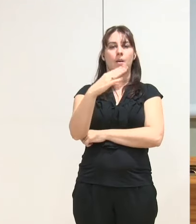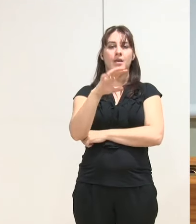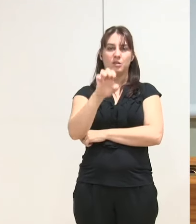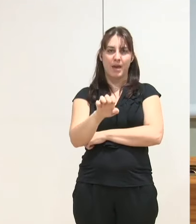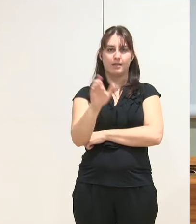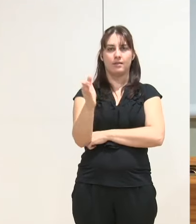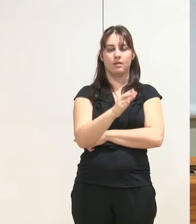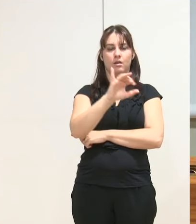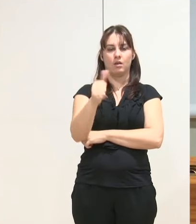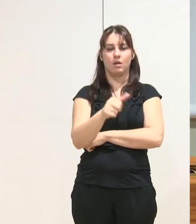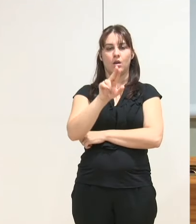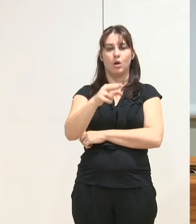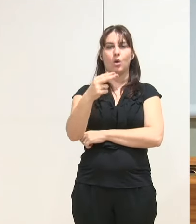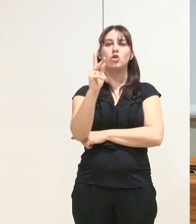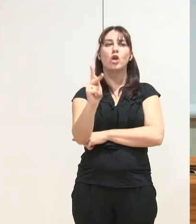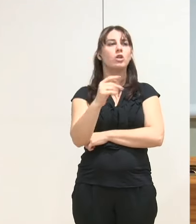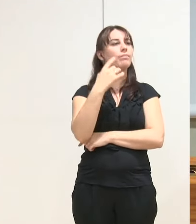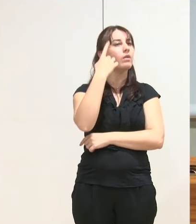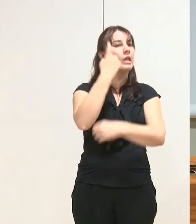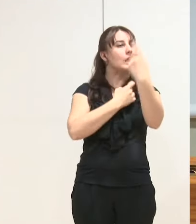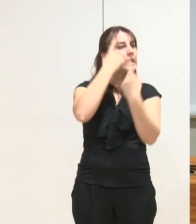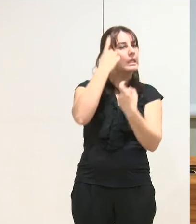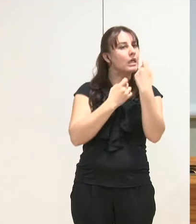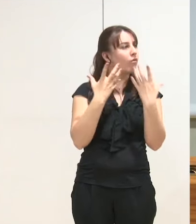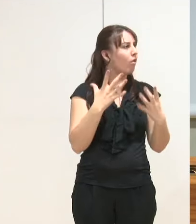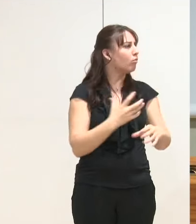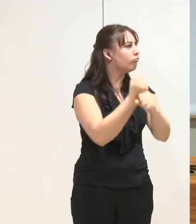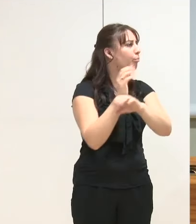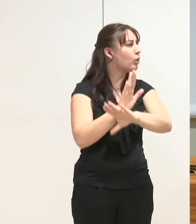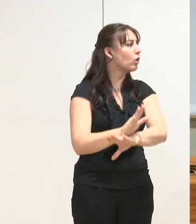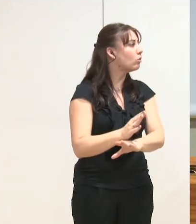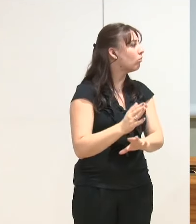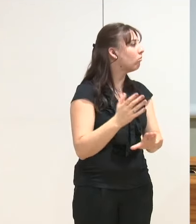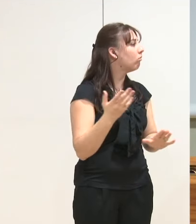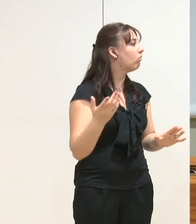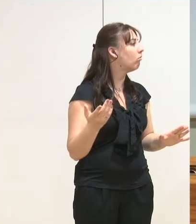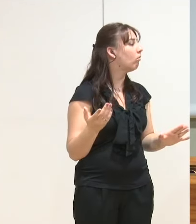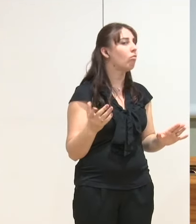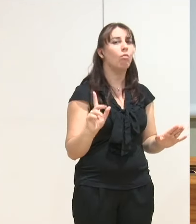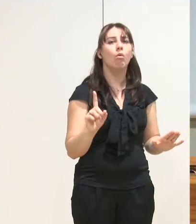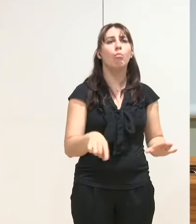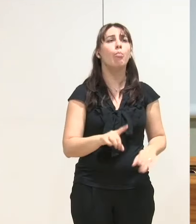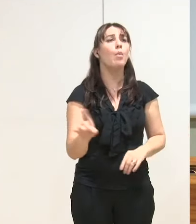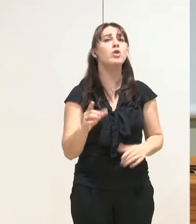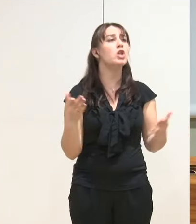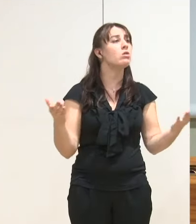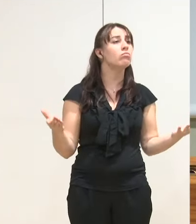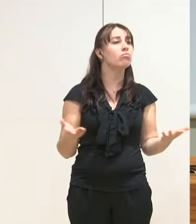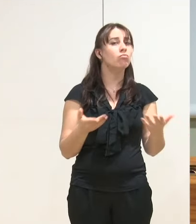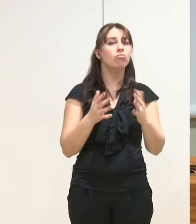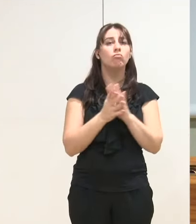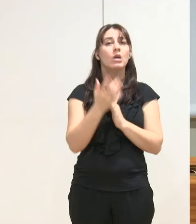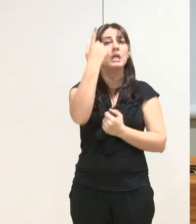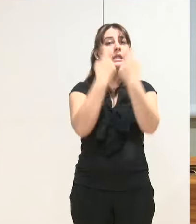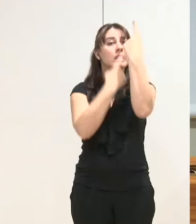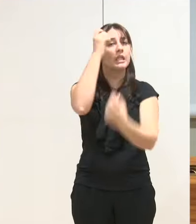junk est-ce qu'il y a des question particulière vous voulez la présenter en 2 secondes non pas forcément nécessaire est-ce